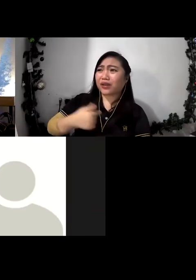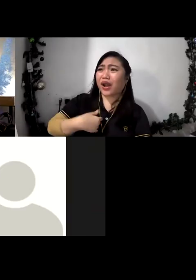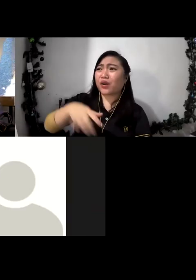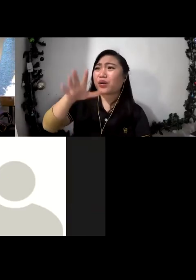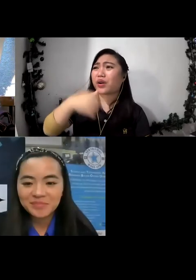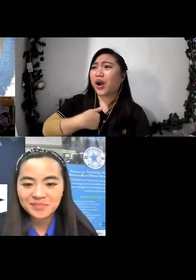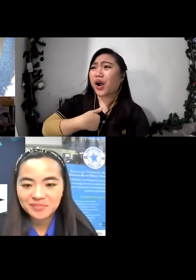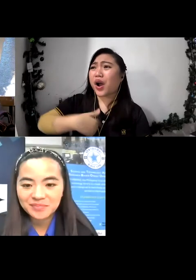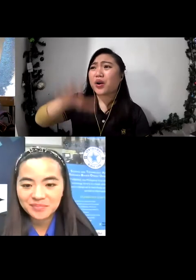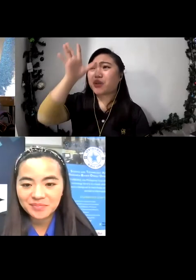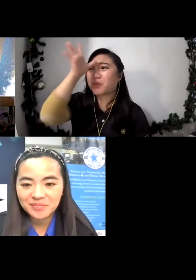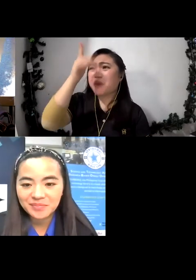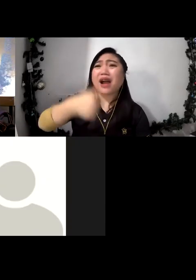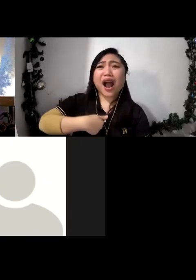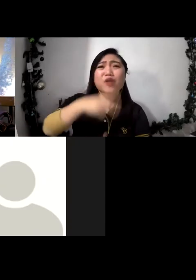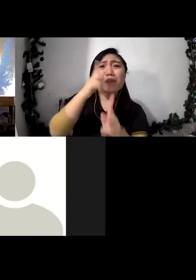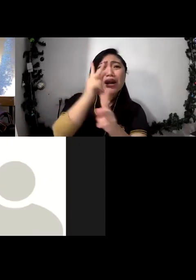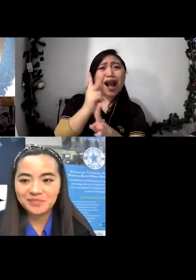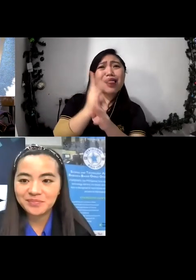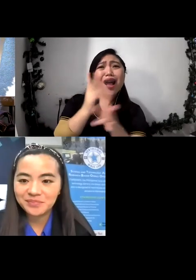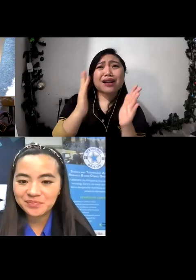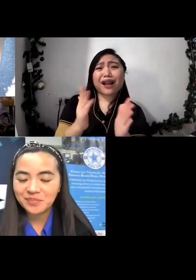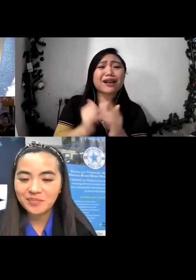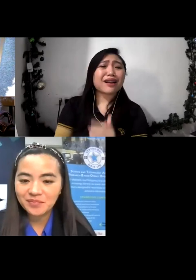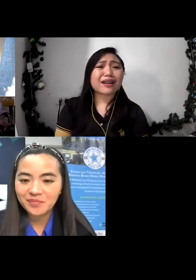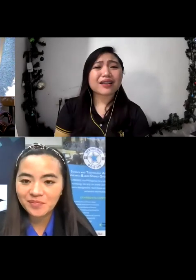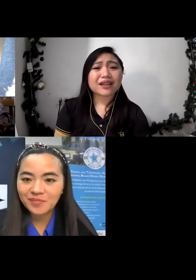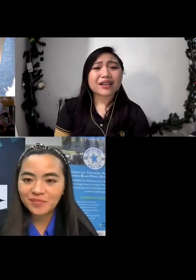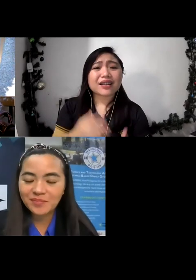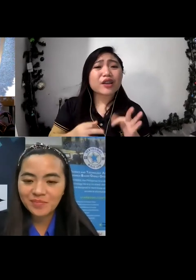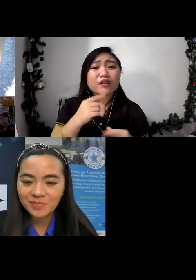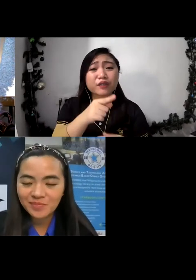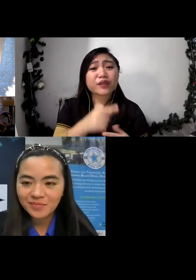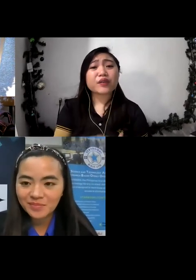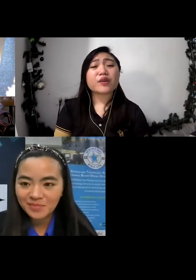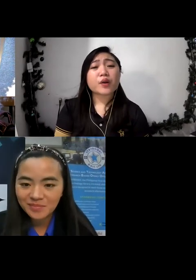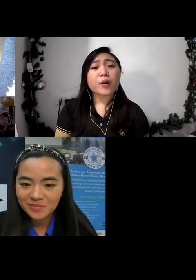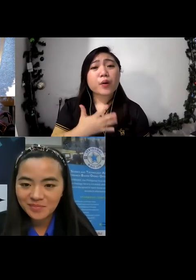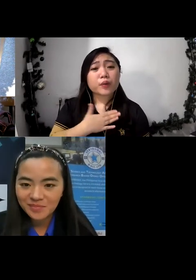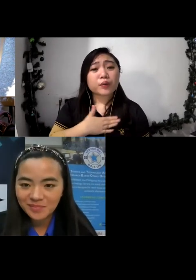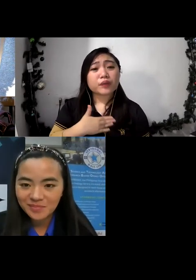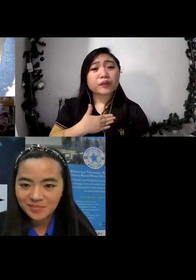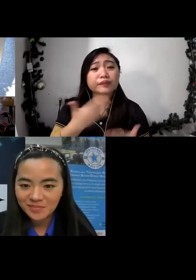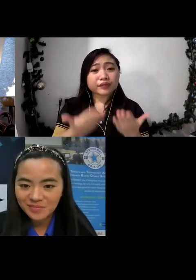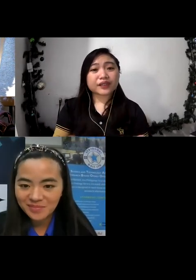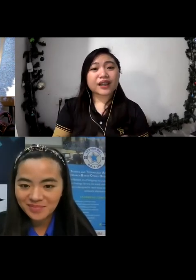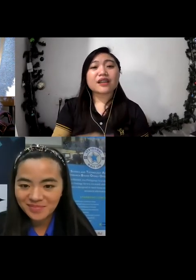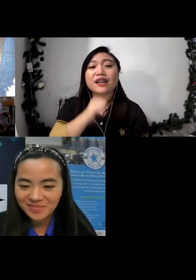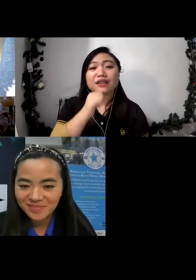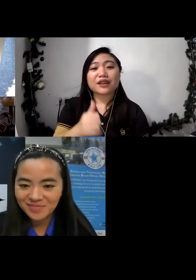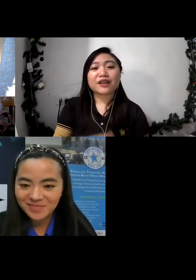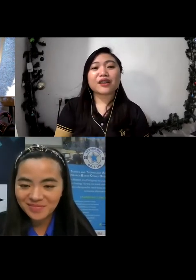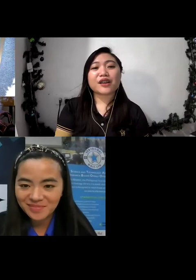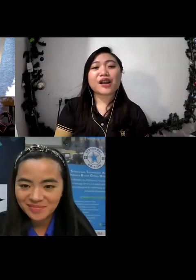ay mag-aalaga. And if you want to do that, no, wag po kayong matakot, no, na magpalaro ng manika, no,